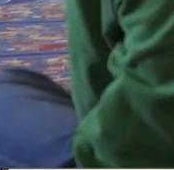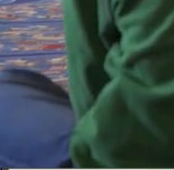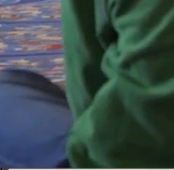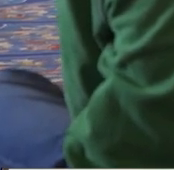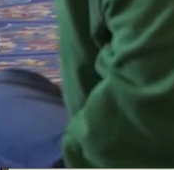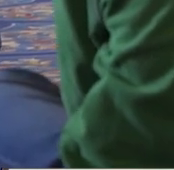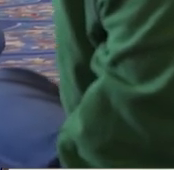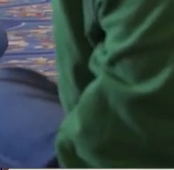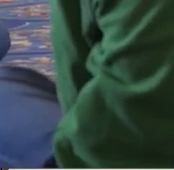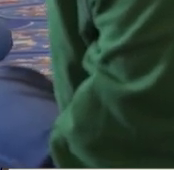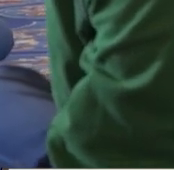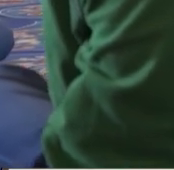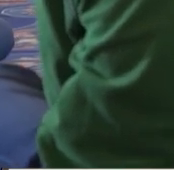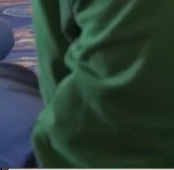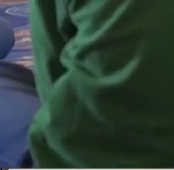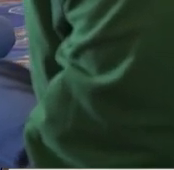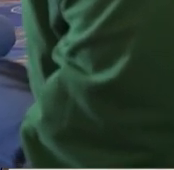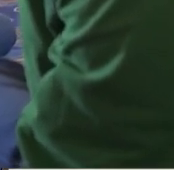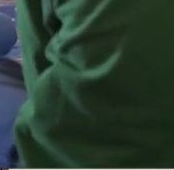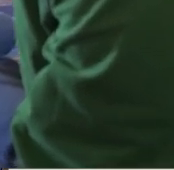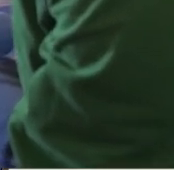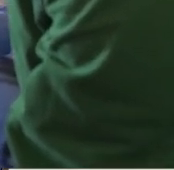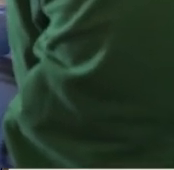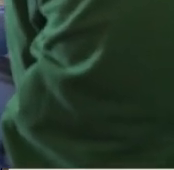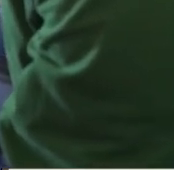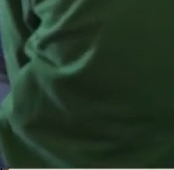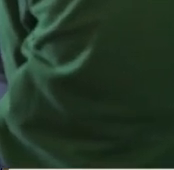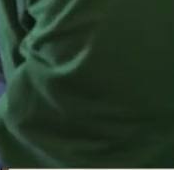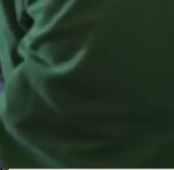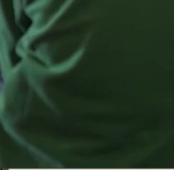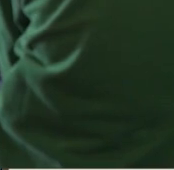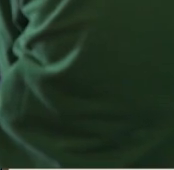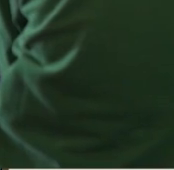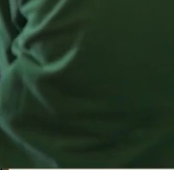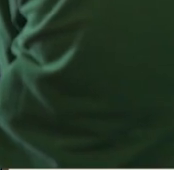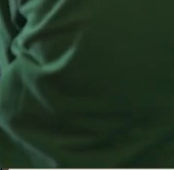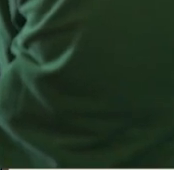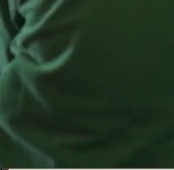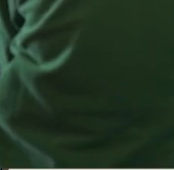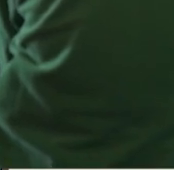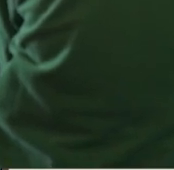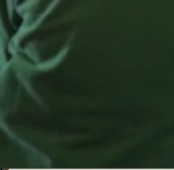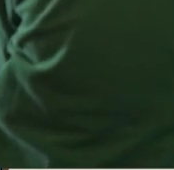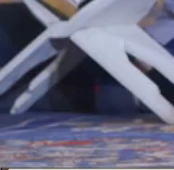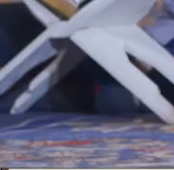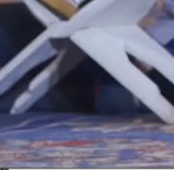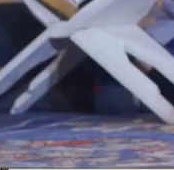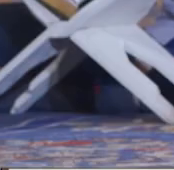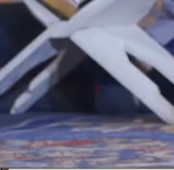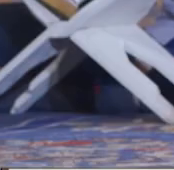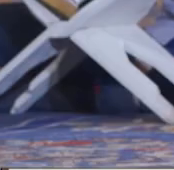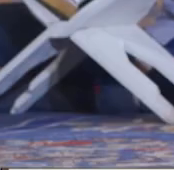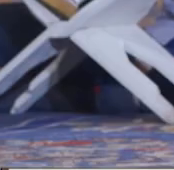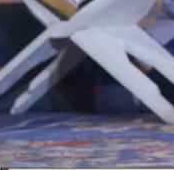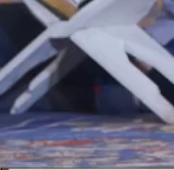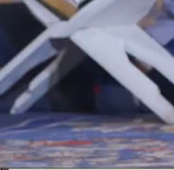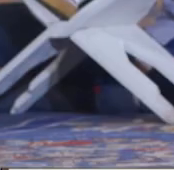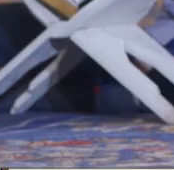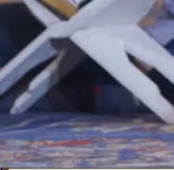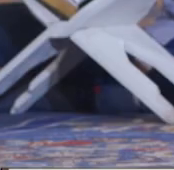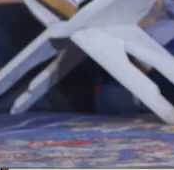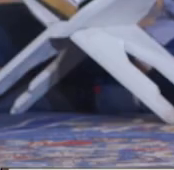لله رب العالمين الحمد لله رب العالمين الحمد لله رب العالمين وصلاه